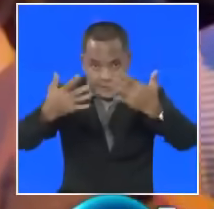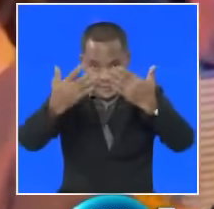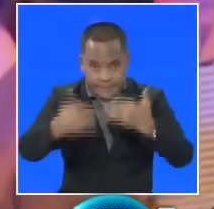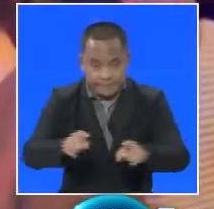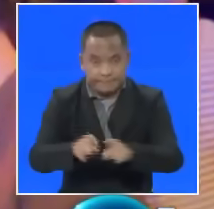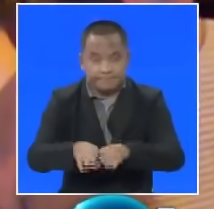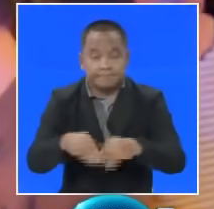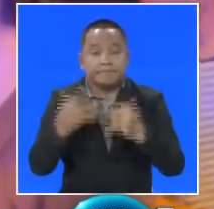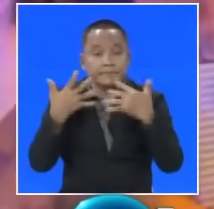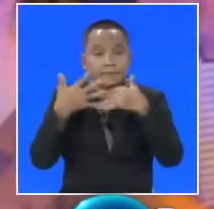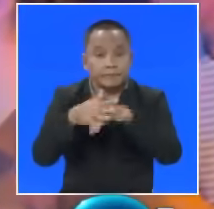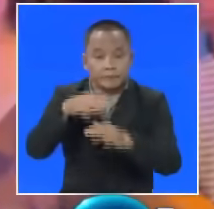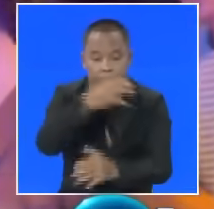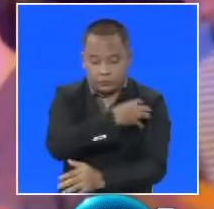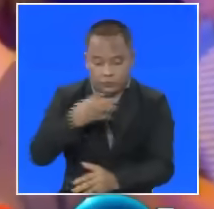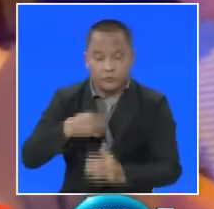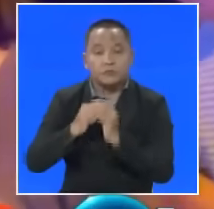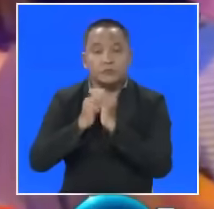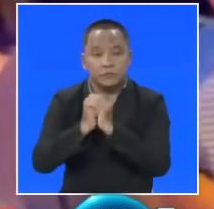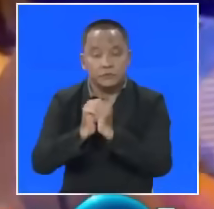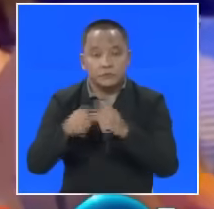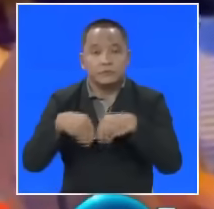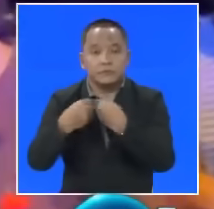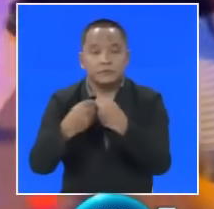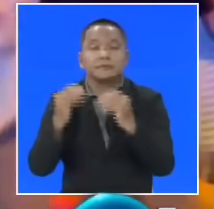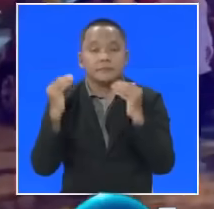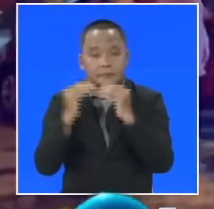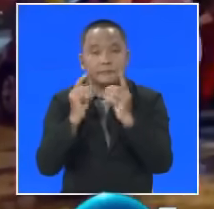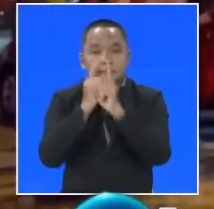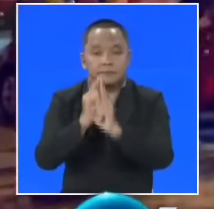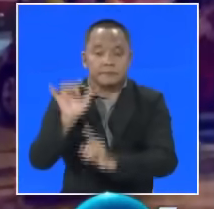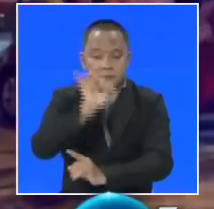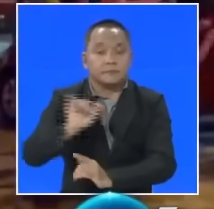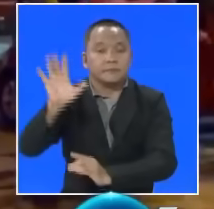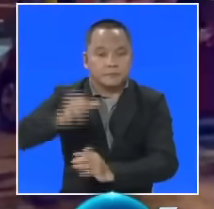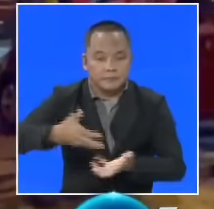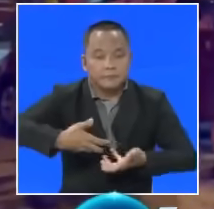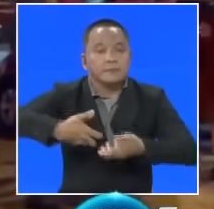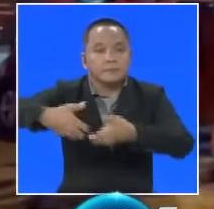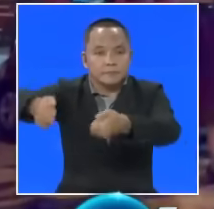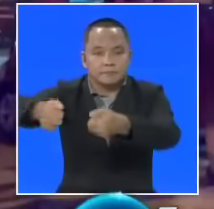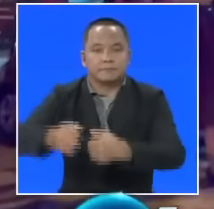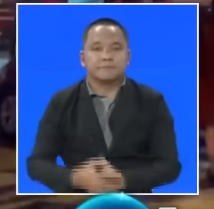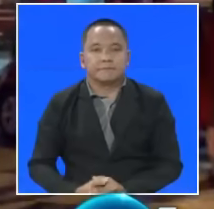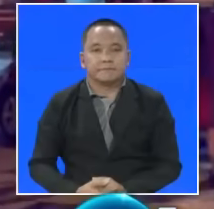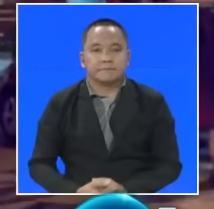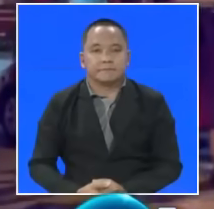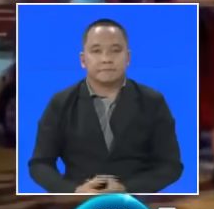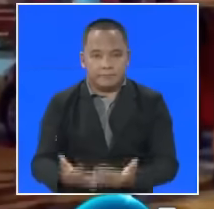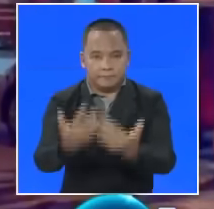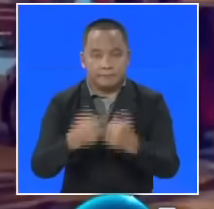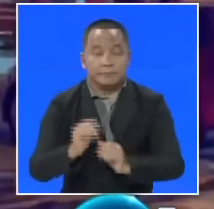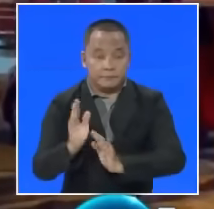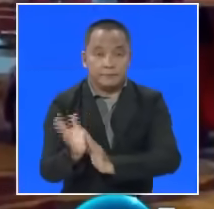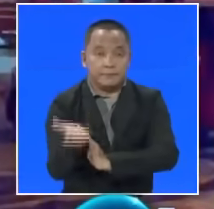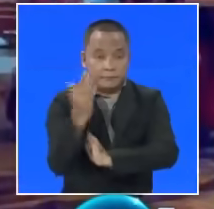คะก็จะประสานไปยังสถานทูตจีนในประเทศไทยเพื่อแจ้งสิทธิ์และติดตามญาติของผู้เสียชีวิตให้มารับศพต่อไปขณะที่เมื่อช่ว